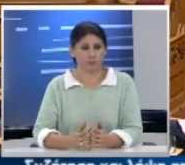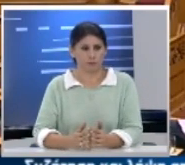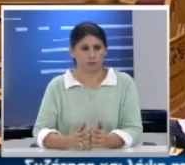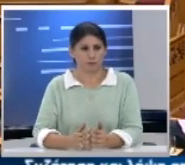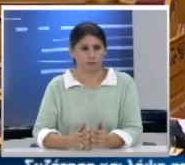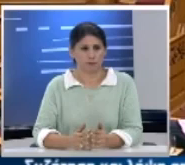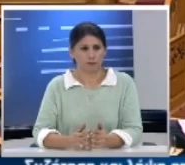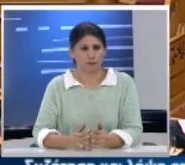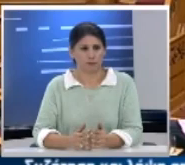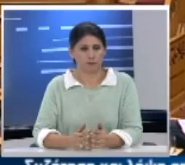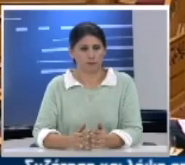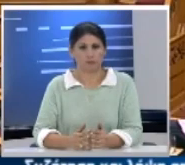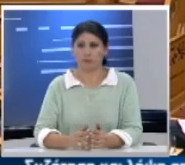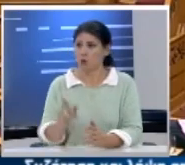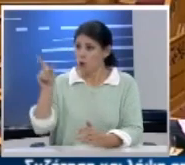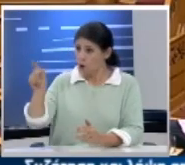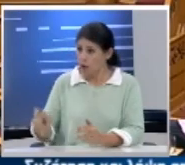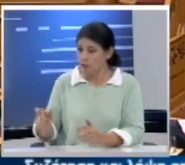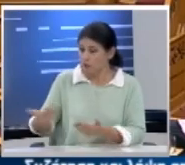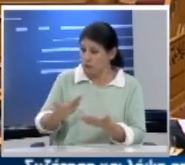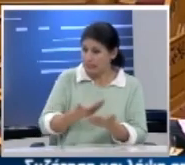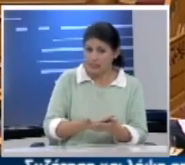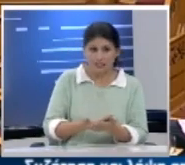παραπάνω. Ο κύριος Νοβέρδος μίλησε 12 λεπτά.